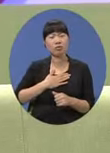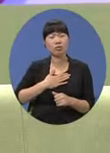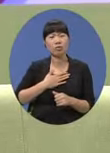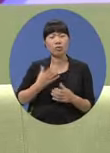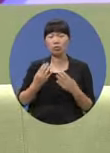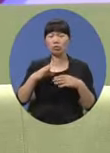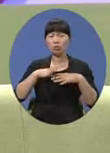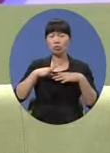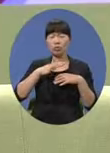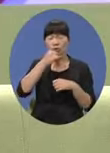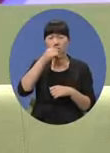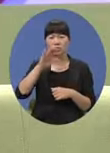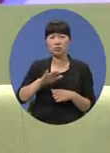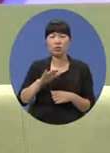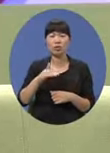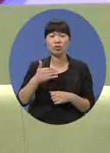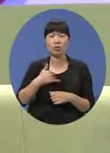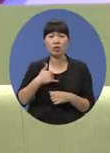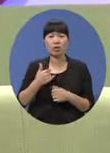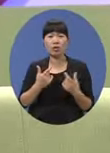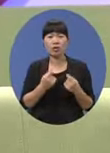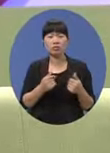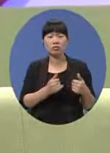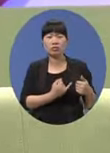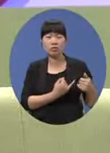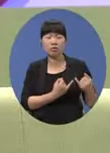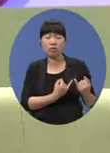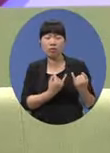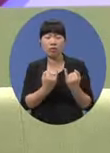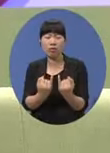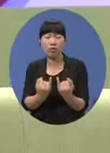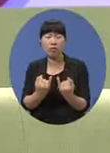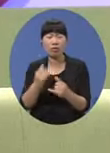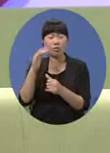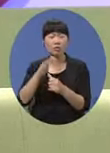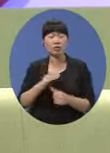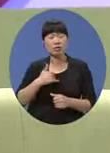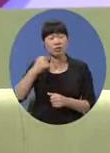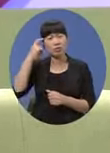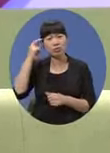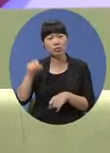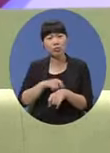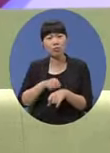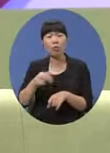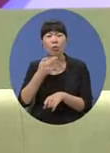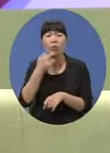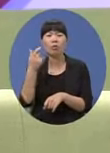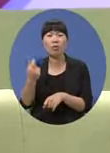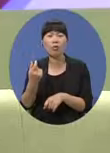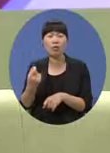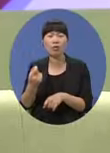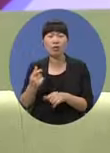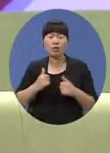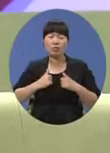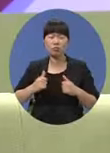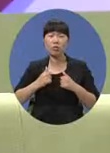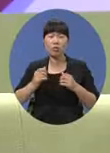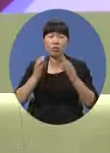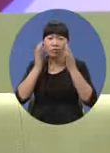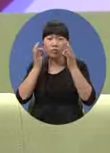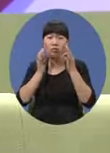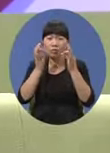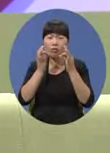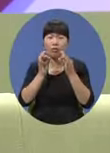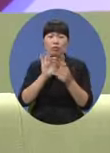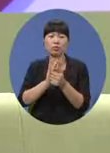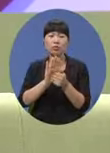많이 두려워했지만, 제가 같이 가면서 실패한 적은 제 생각엔 별로 없었던 것 같거든요. 열심히